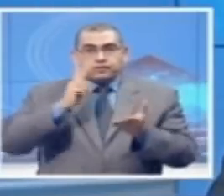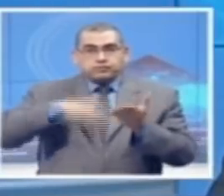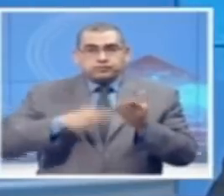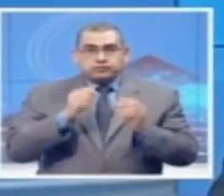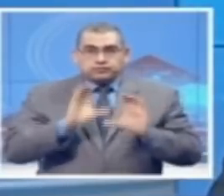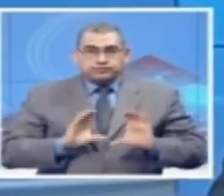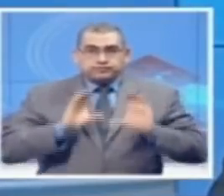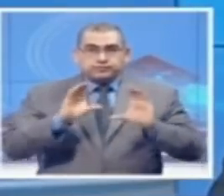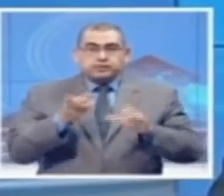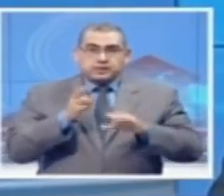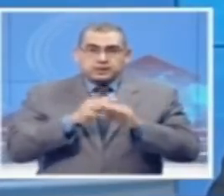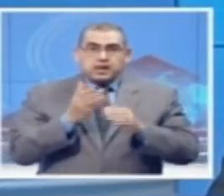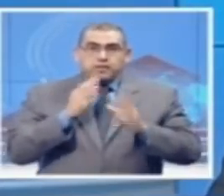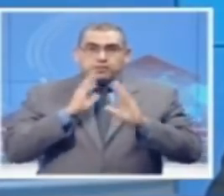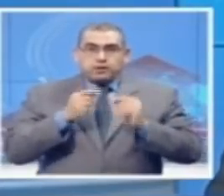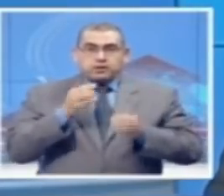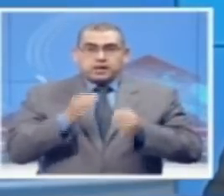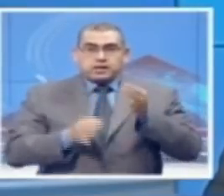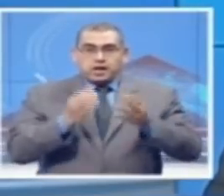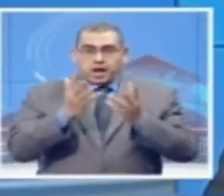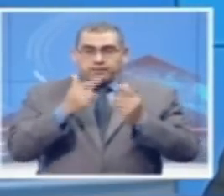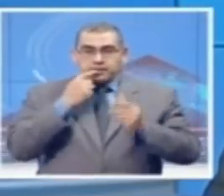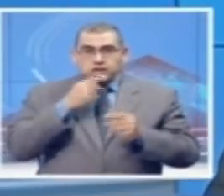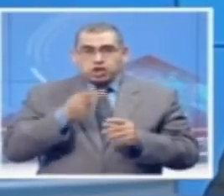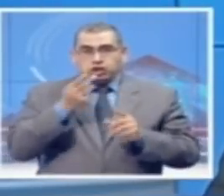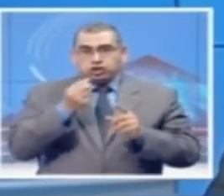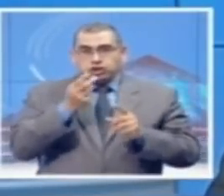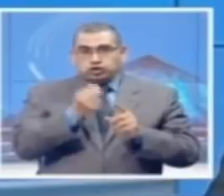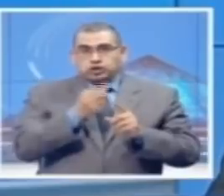إضافي بالموازنة العامة للدولة للسنة المالية